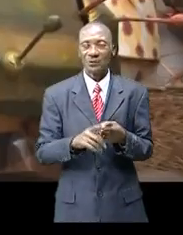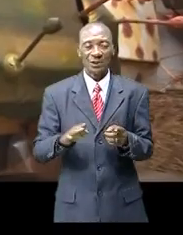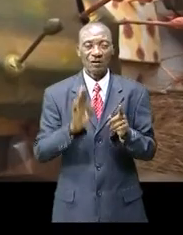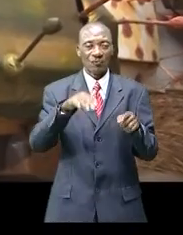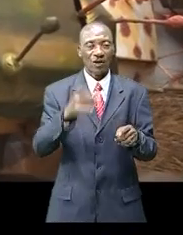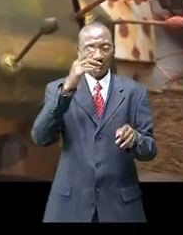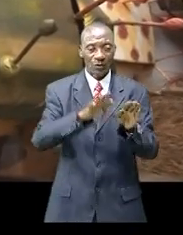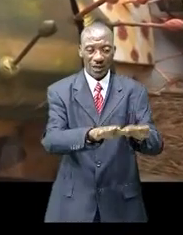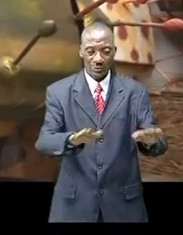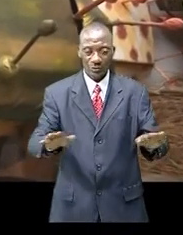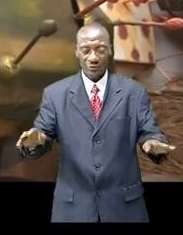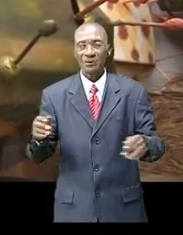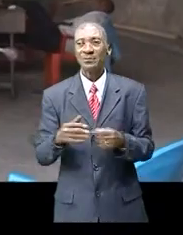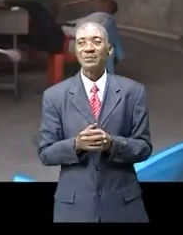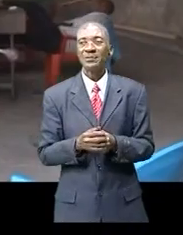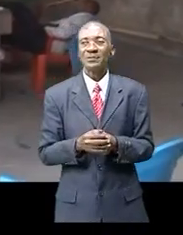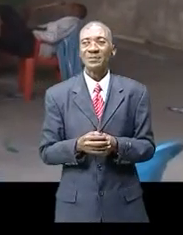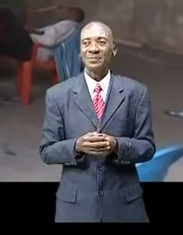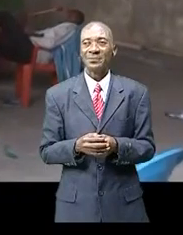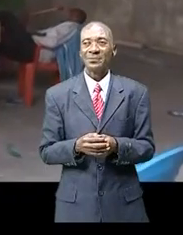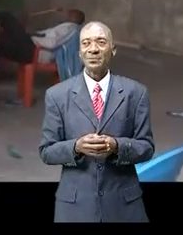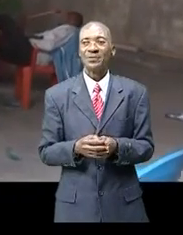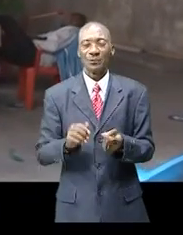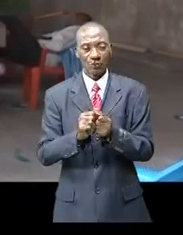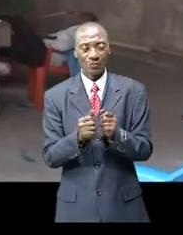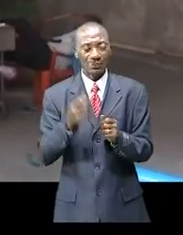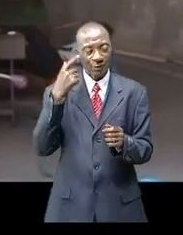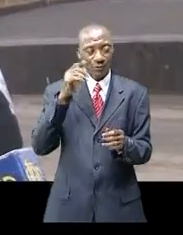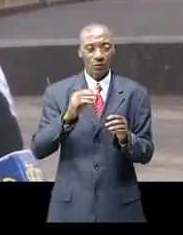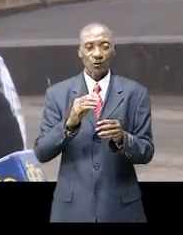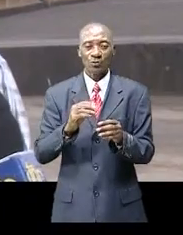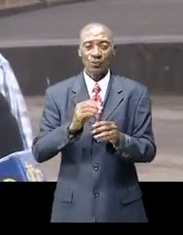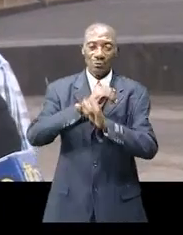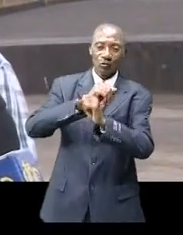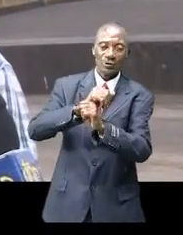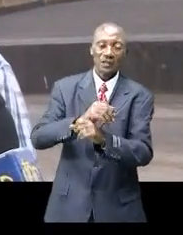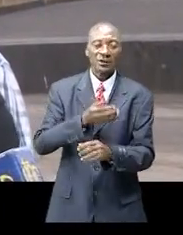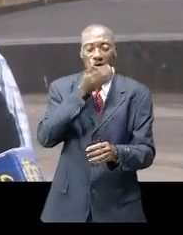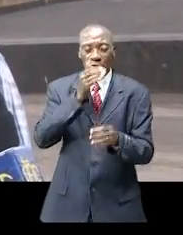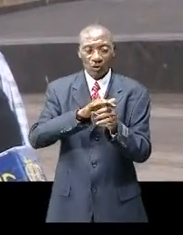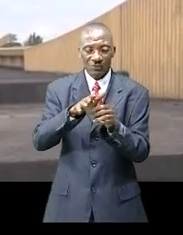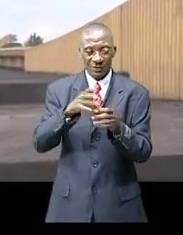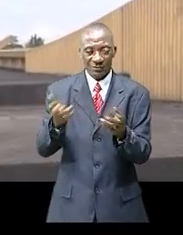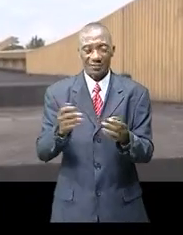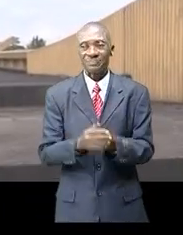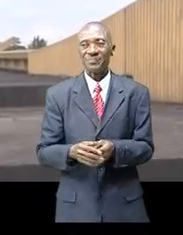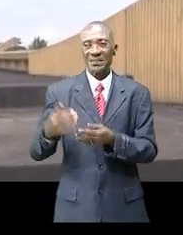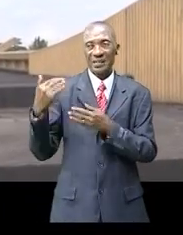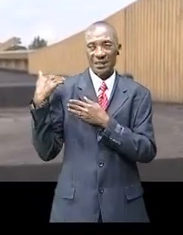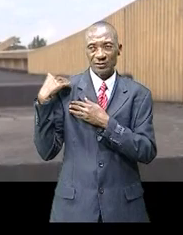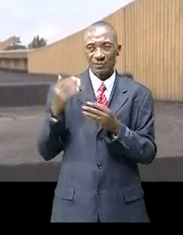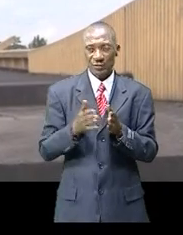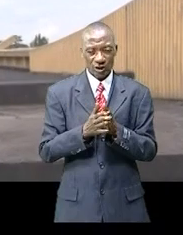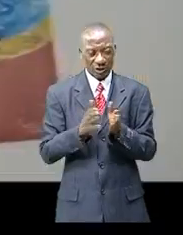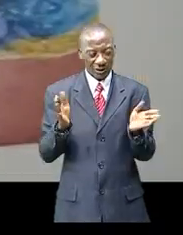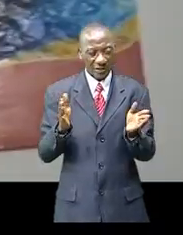l'exposition, le carnaval pour la lutte contre le coronavirus. Le commissaire général en charge de l'organisation de ce grand